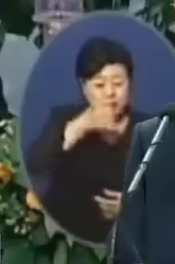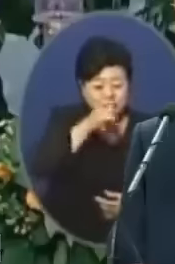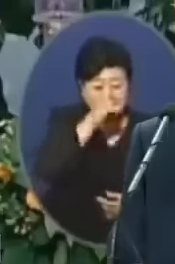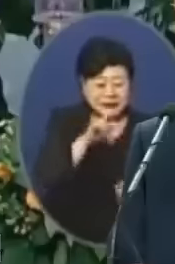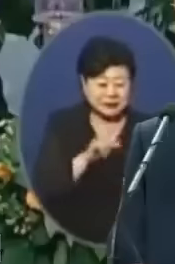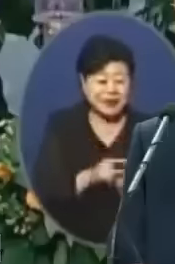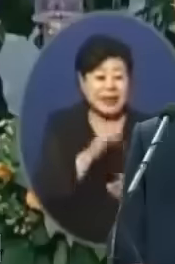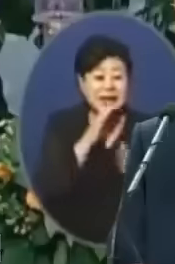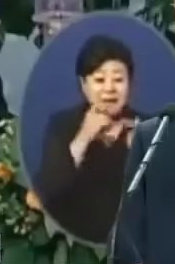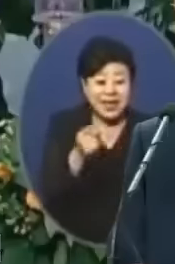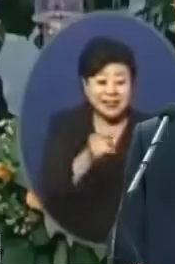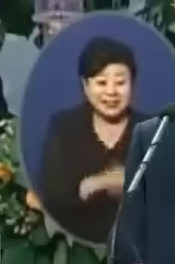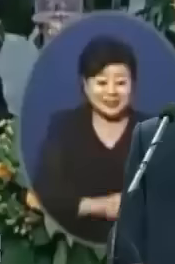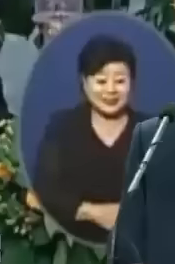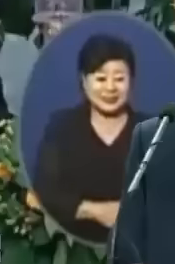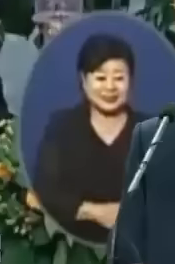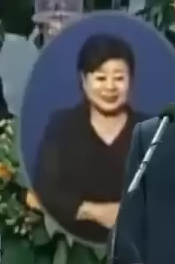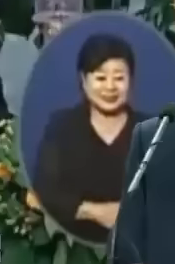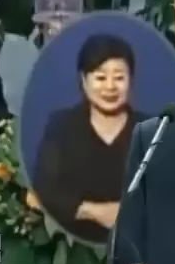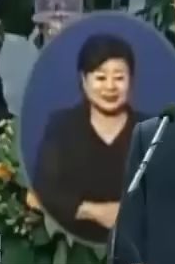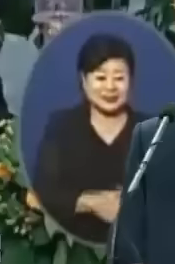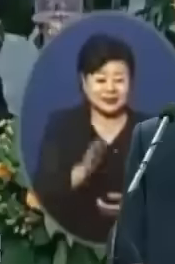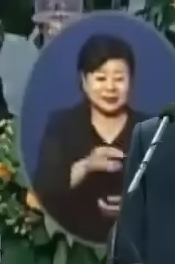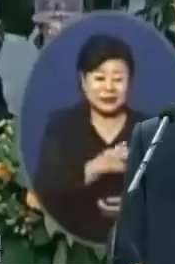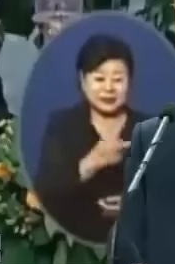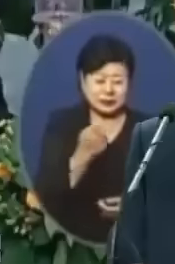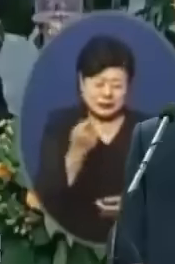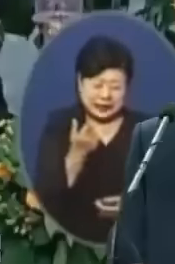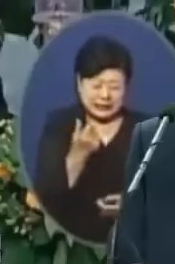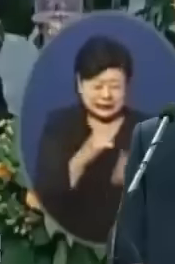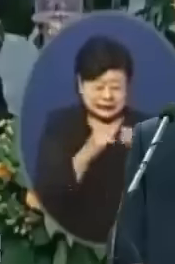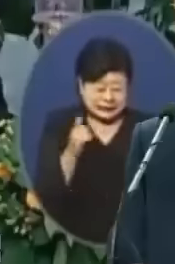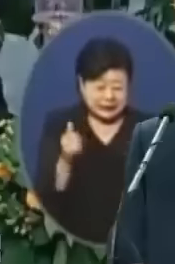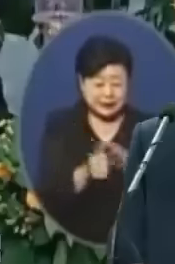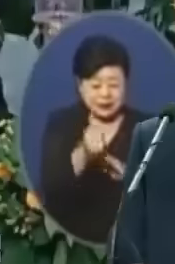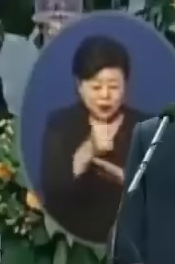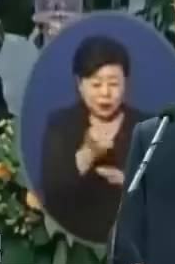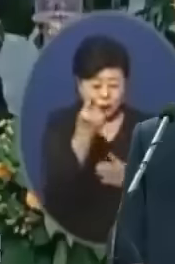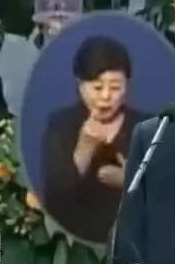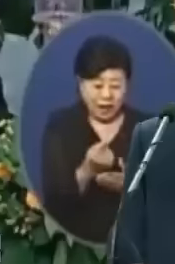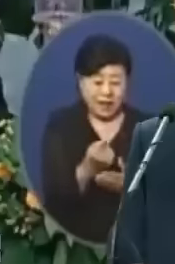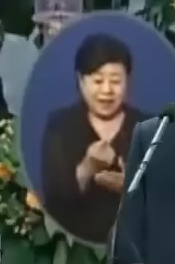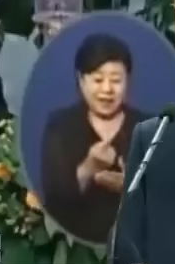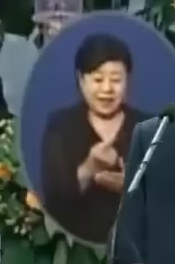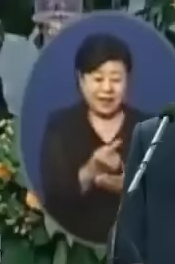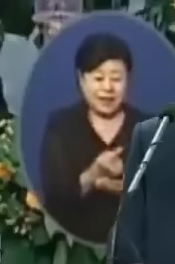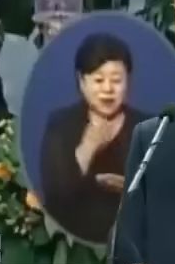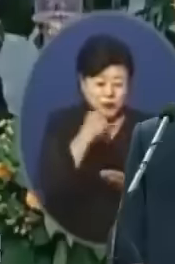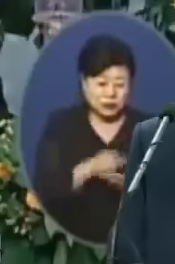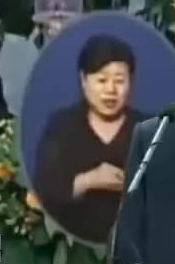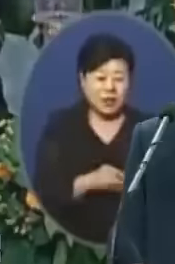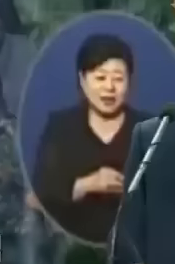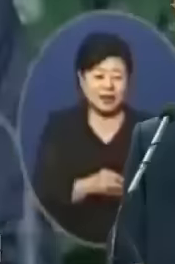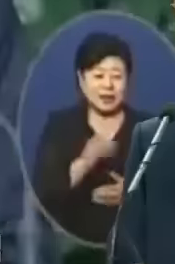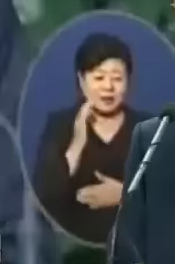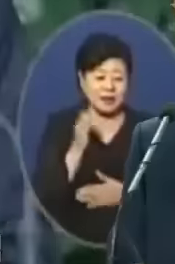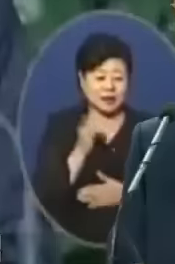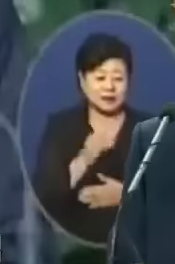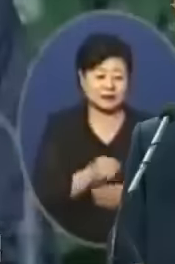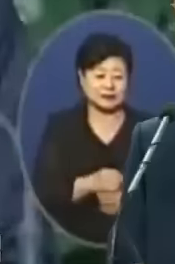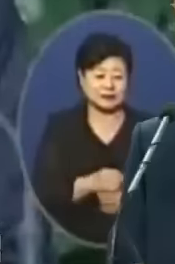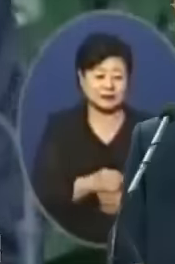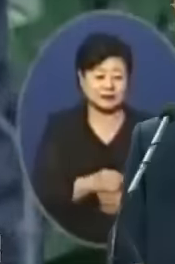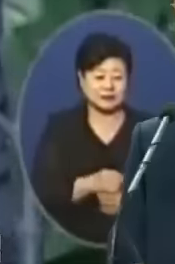있으면 아멘 하십시다. 그러면 크고 작은 인생의 성공이 다가와요. 쉽게 말하면 여러분 인생이